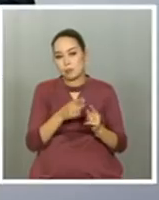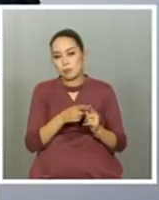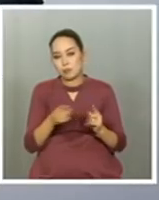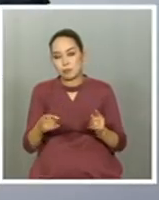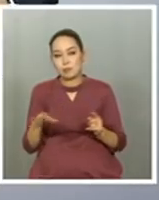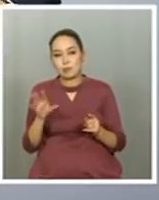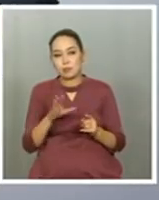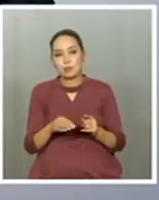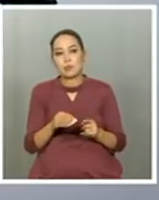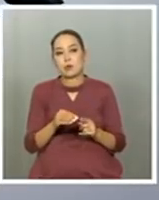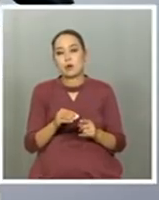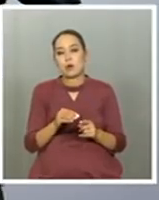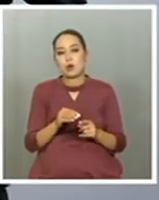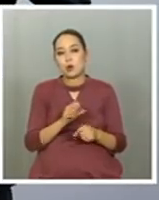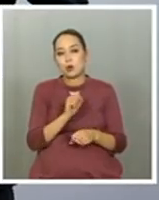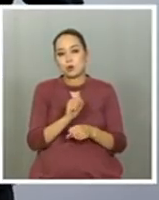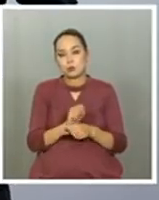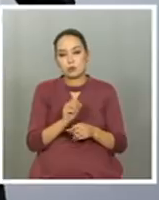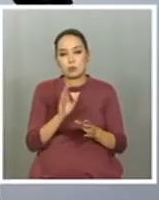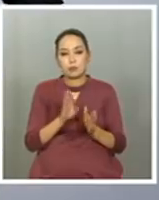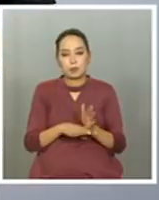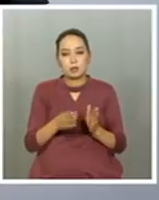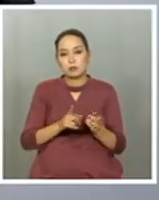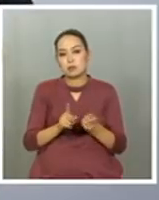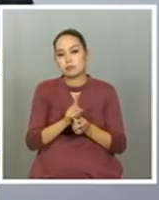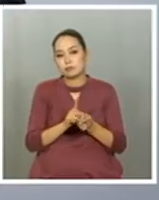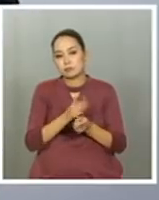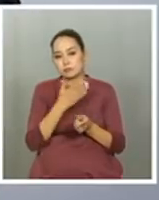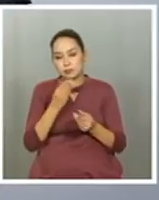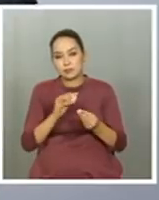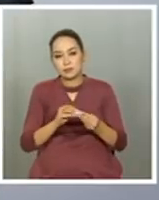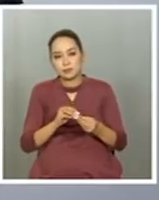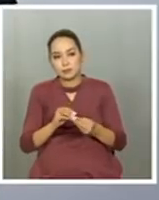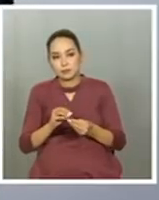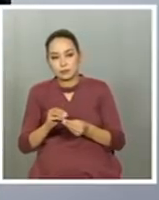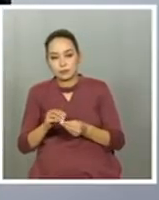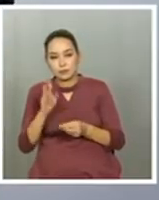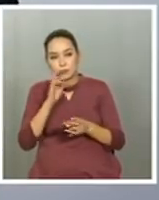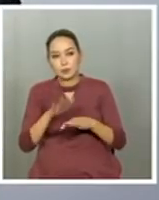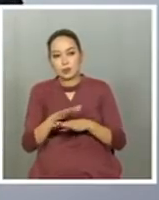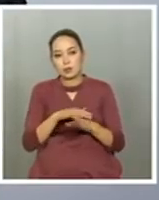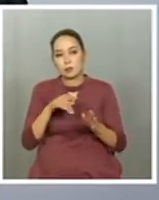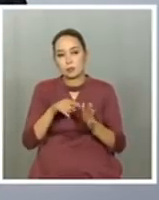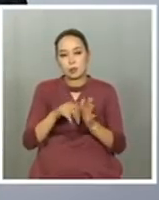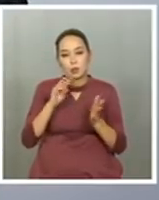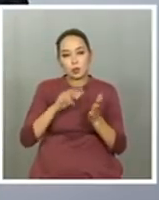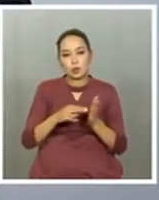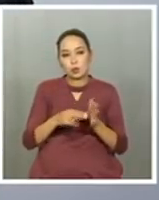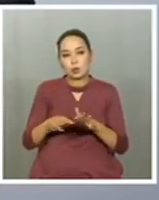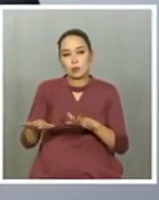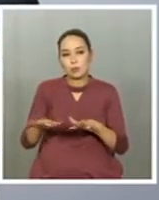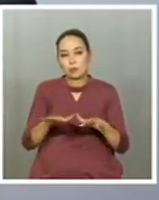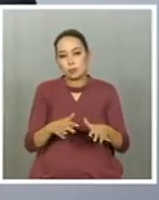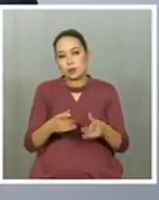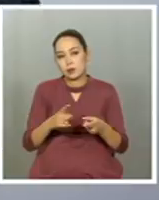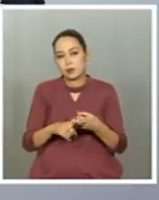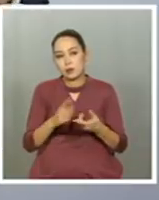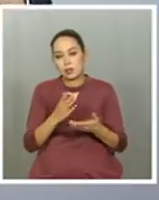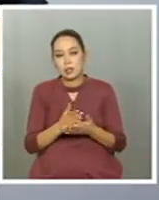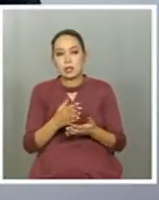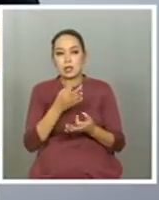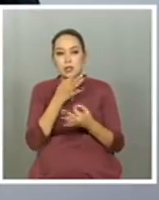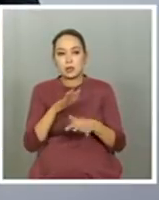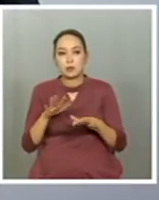үздіксіз өзгерістерге ұшырап отырады. Мысалы, мемлекеттердің арасындағы құрылған ұйымға байланысты одақ кейбір кездерде